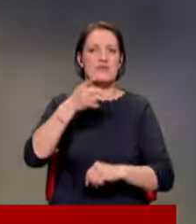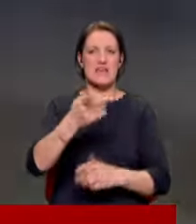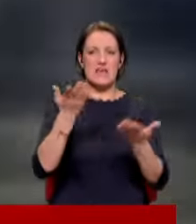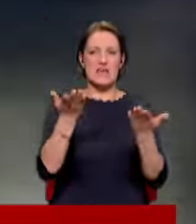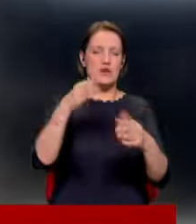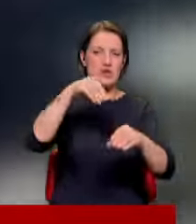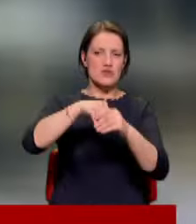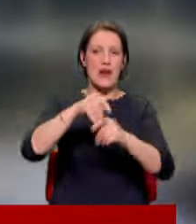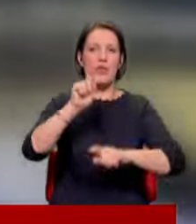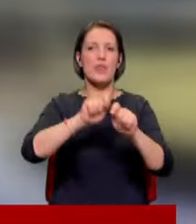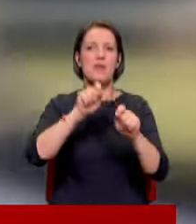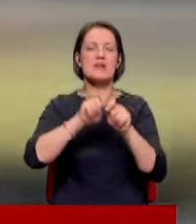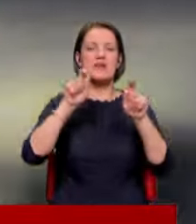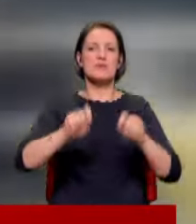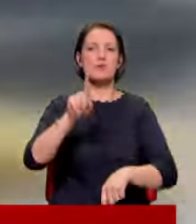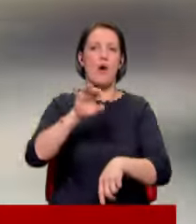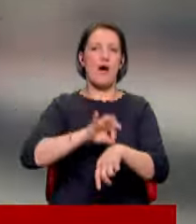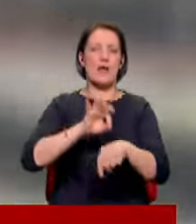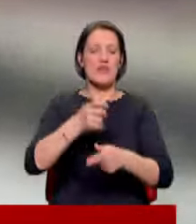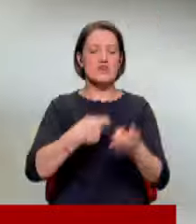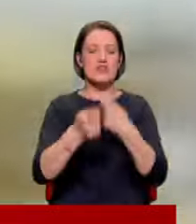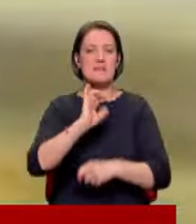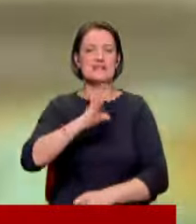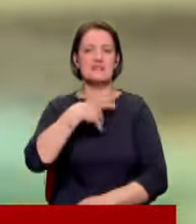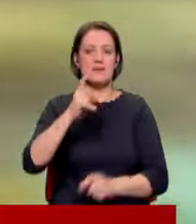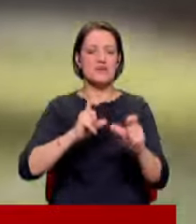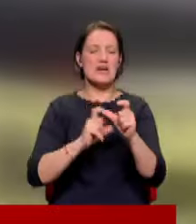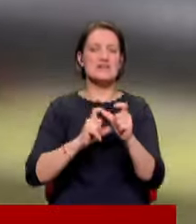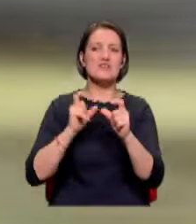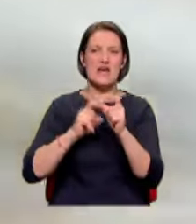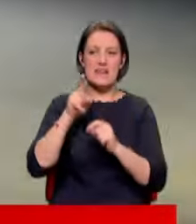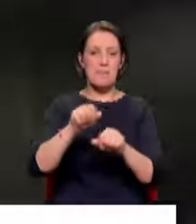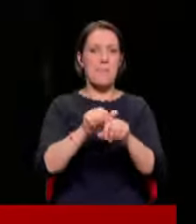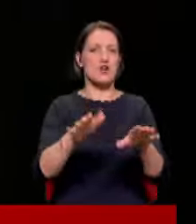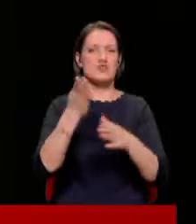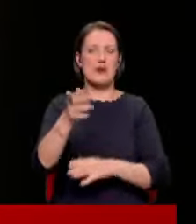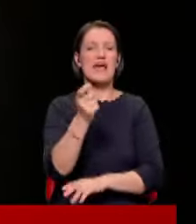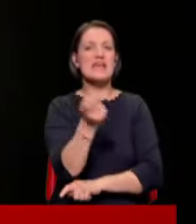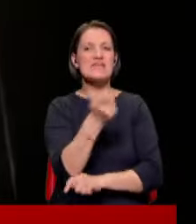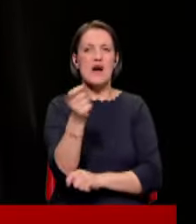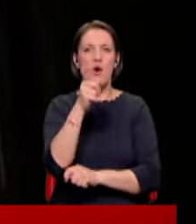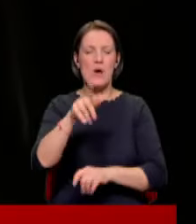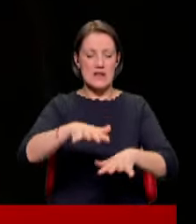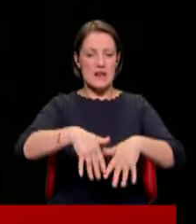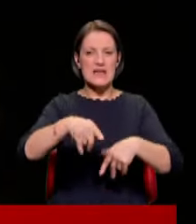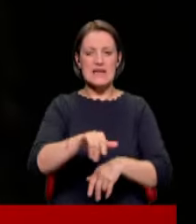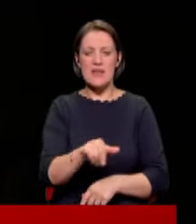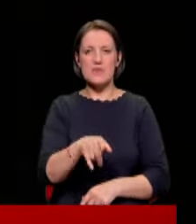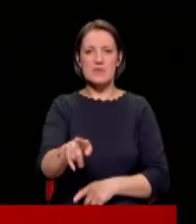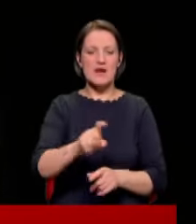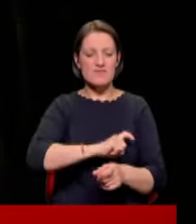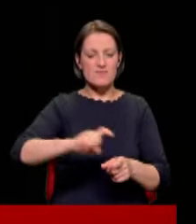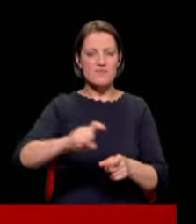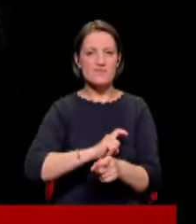İşte içeride tadilat yapıldığı o anlar. İşletme sahiplerinden Şehzade Şeyh'in paylaşımı. İtfaiye o sahnenin yanındaki kaynak